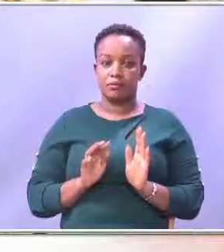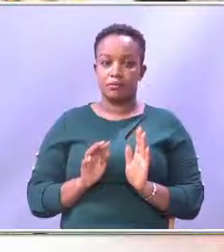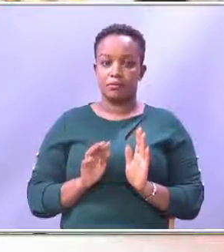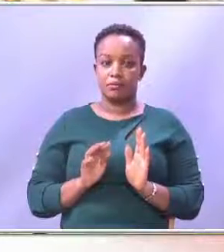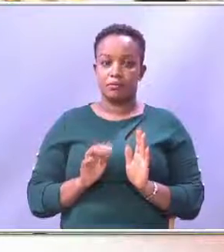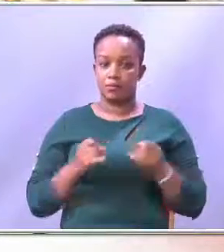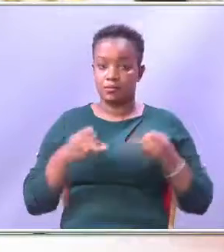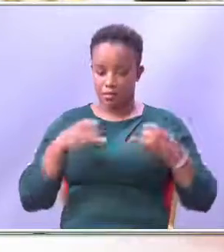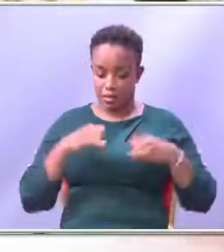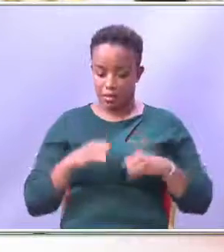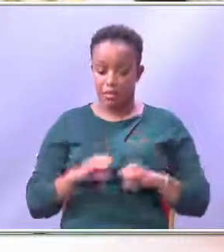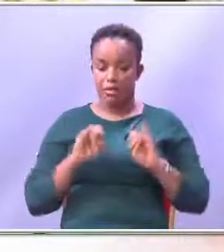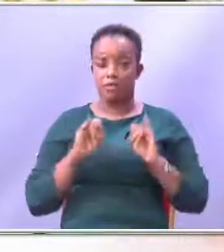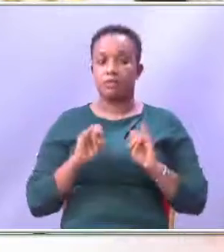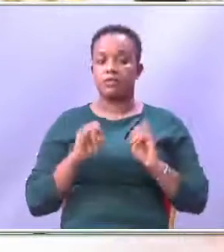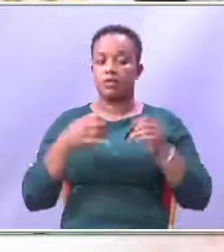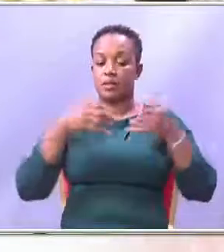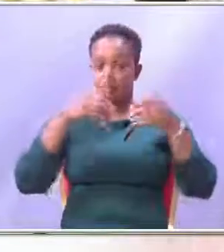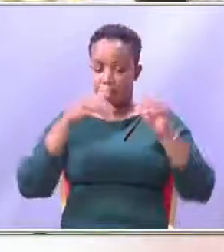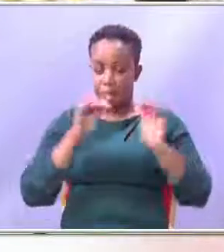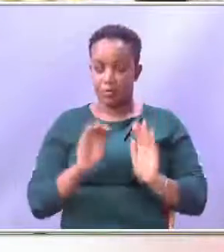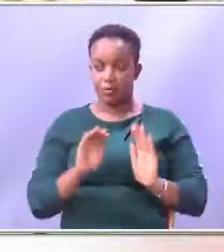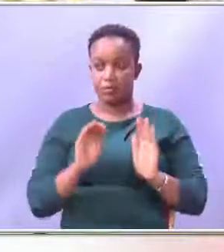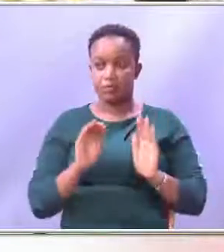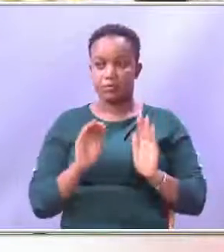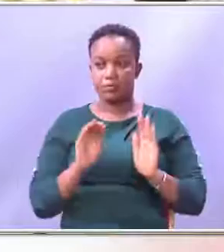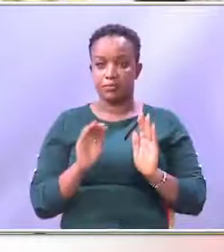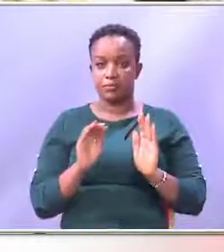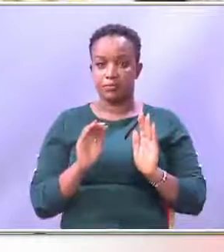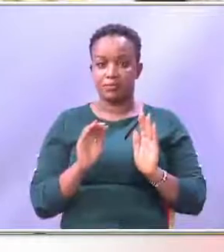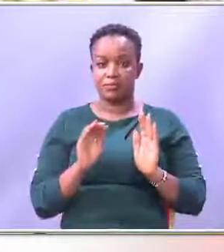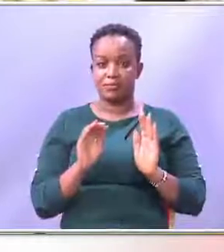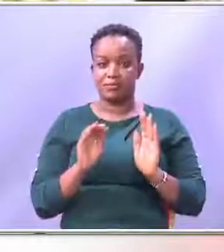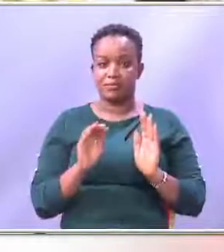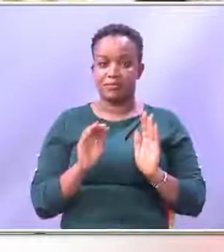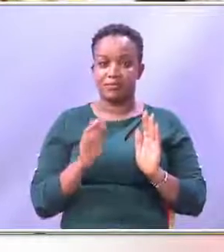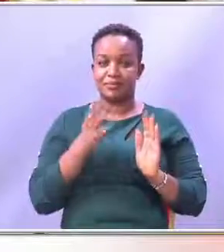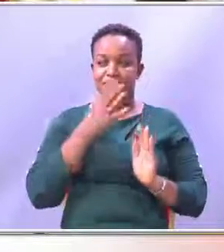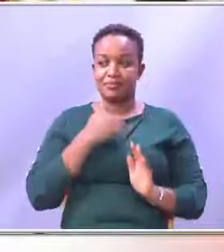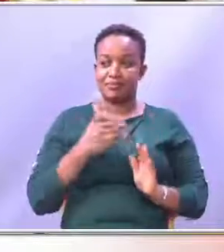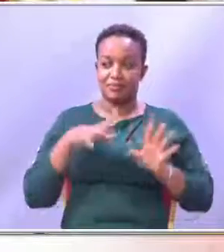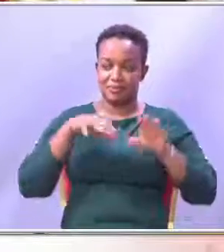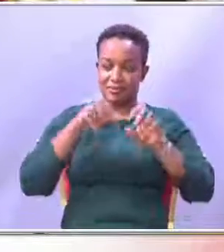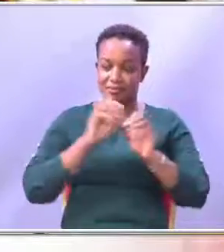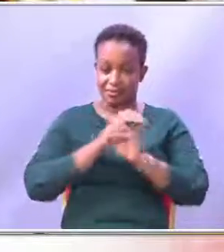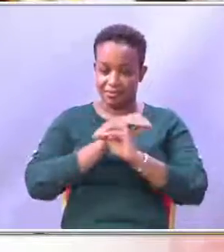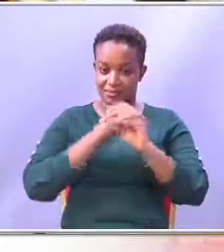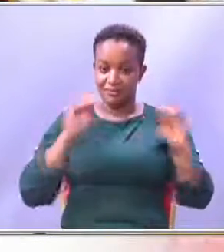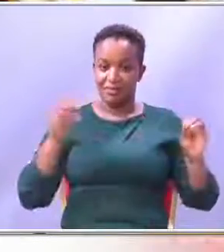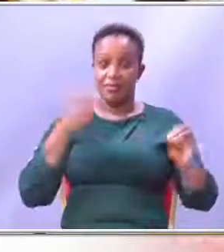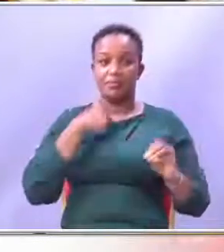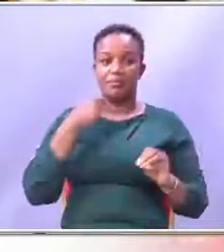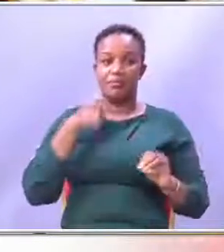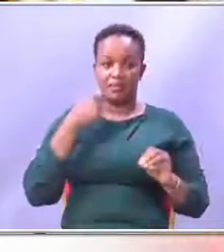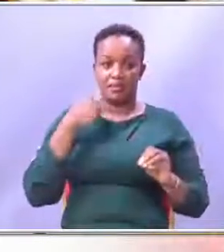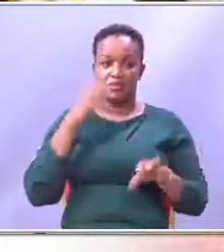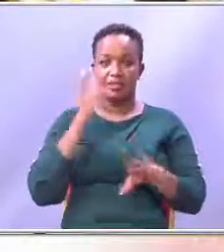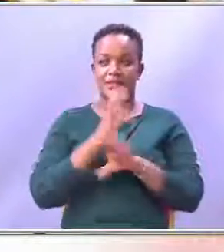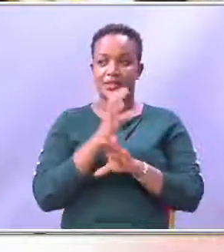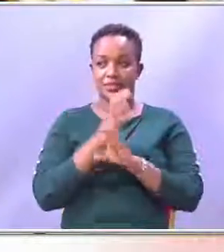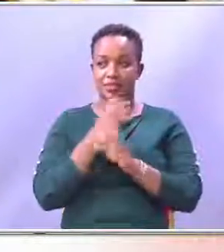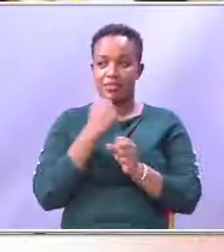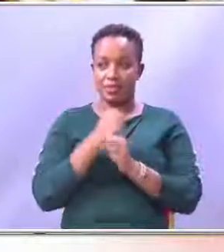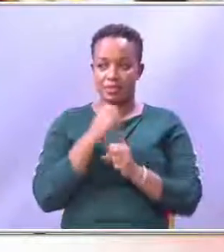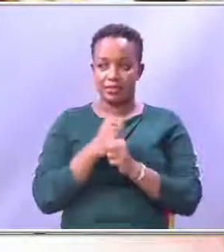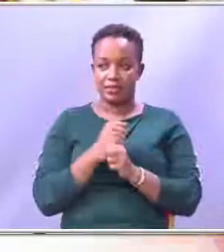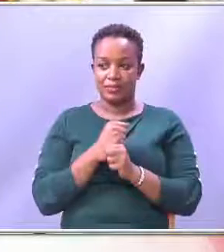shouting kwa mazishi, so singeweza kuifungilia. Mimi ni Deaconess kwa chachi yetu and I have a lot